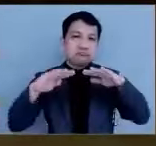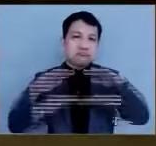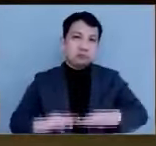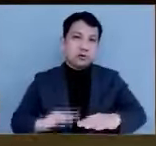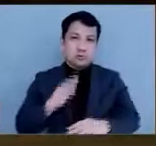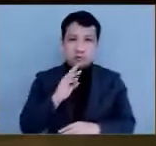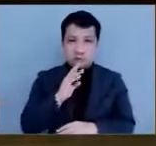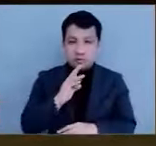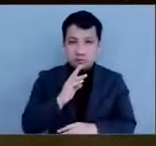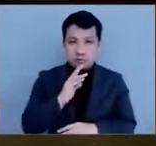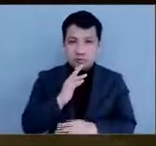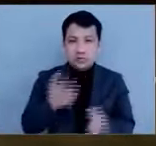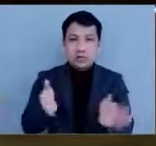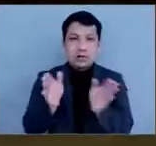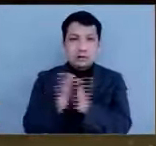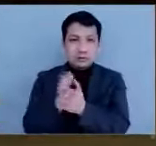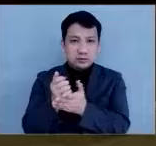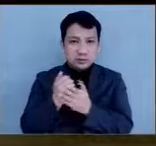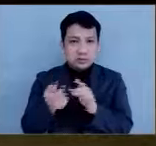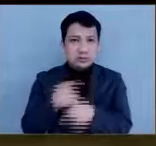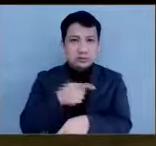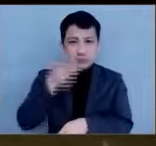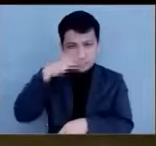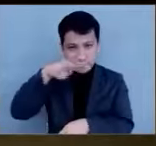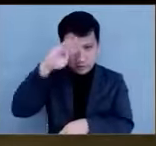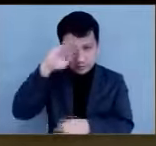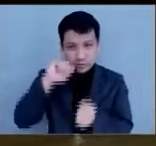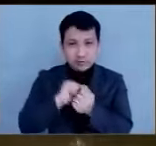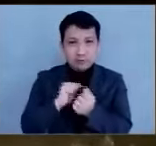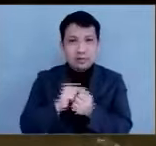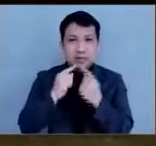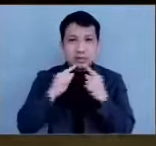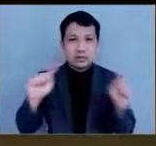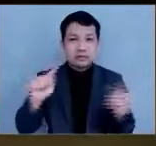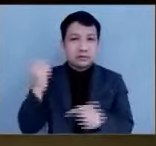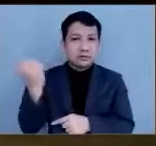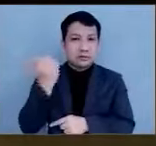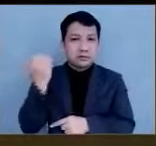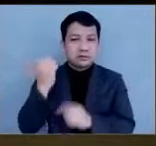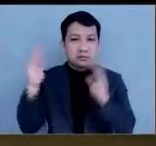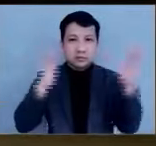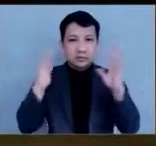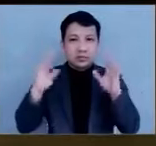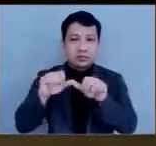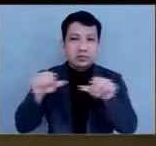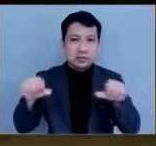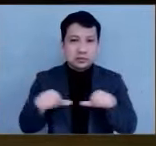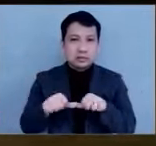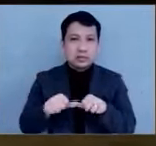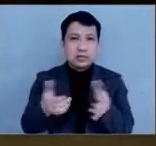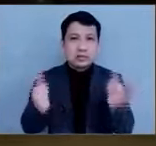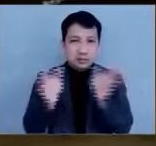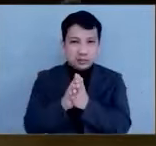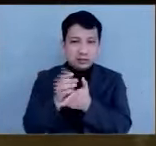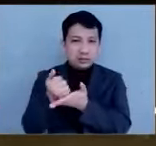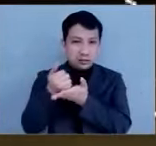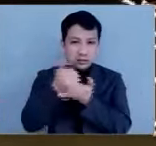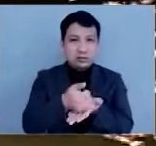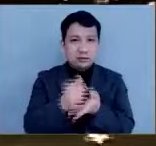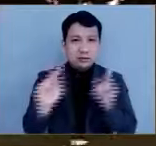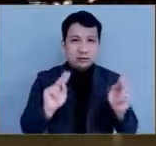Samantala, humingi ng tulong yung mga taga Cavite na dineklarangan na disaster yung area nila at humingi ng tulong yung mga kababayan